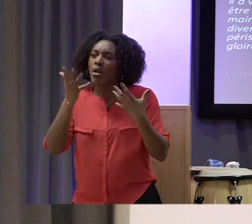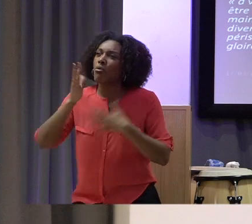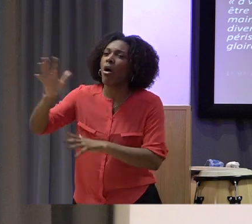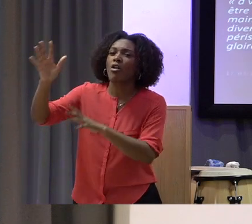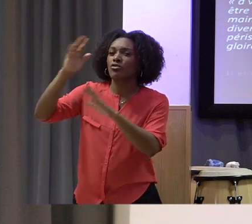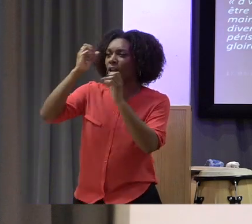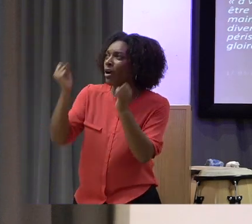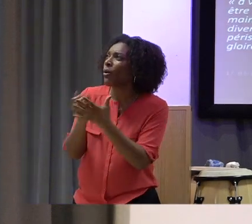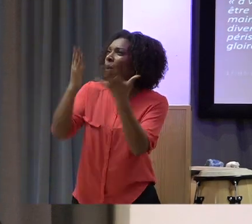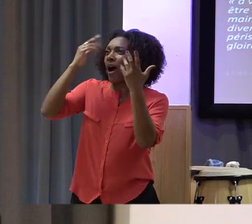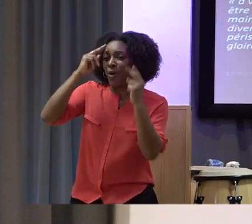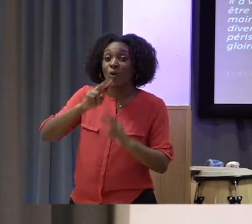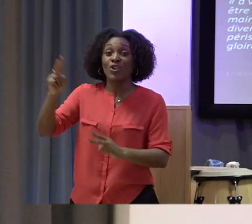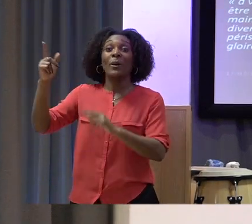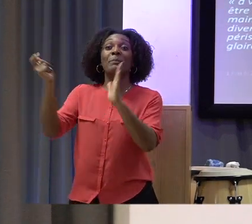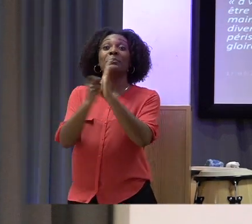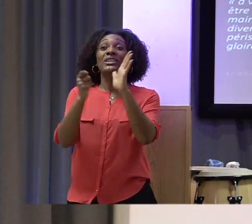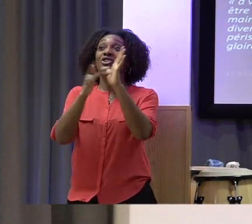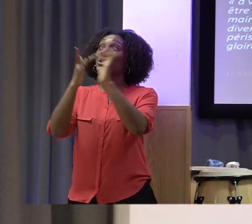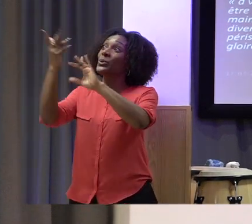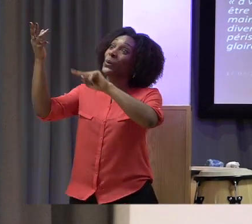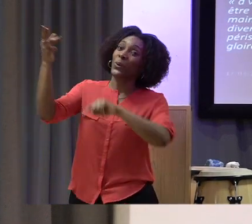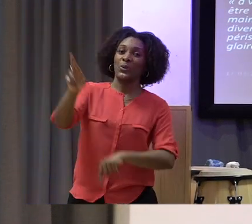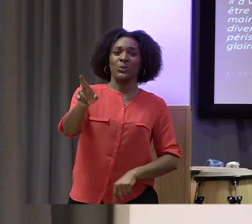lorsque Jésus-Christ apparaîtra.